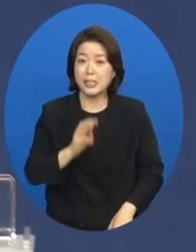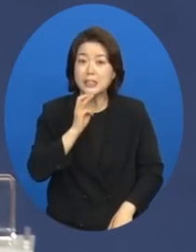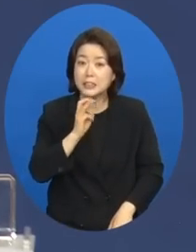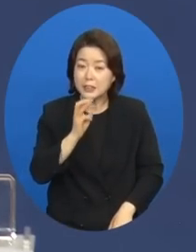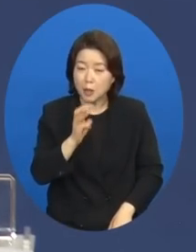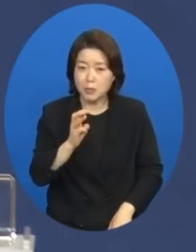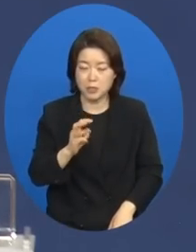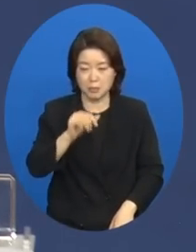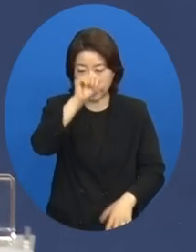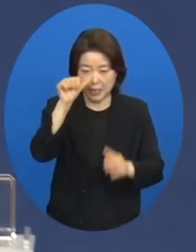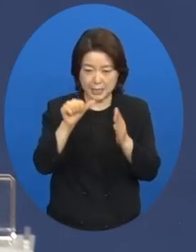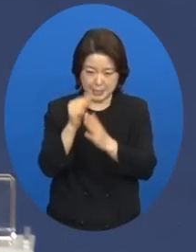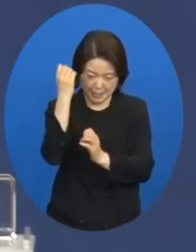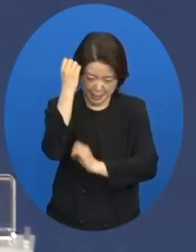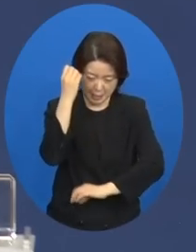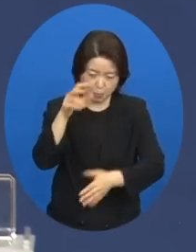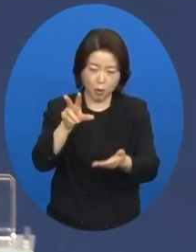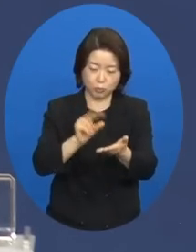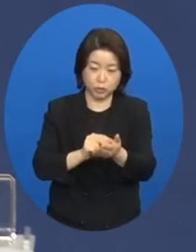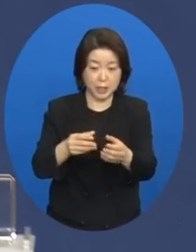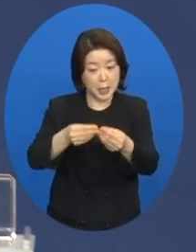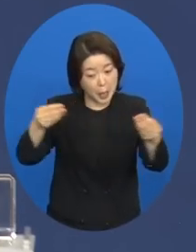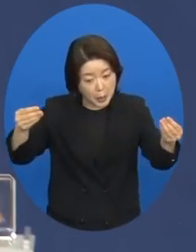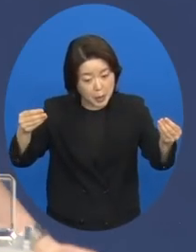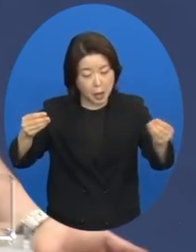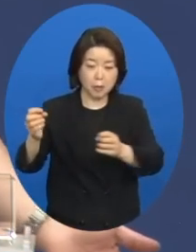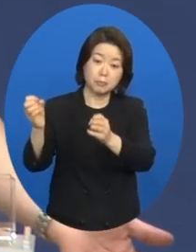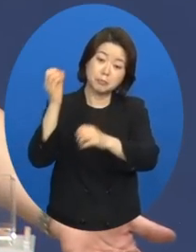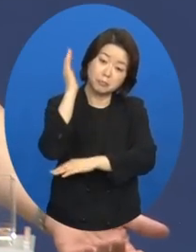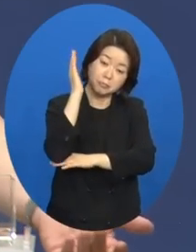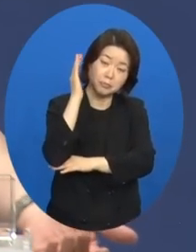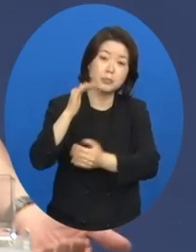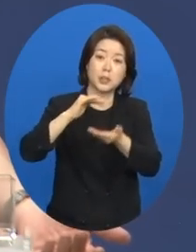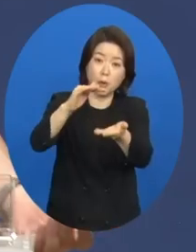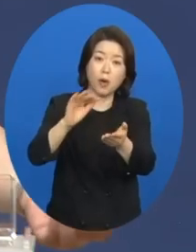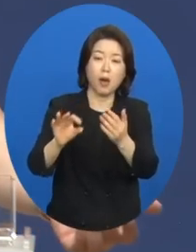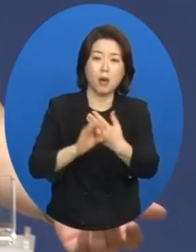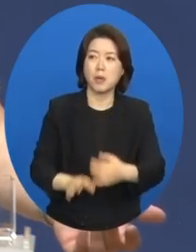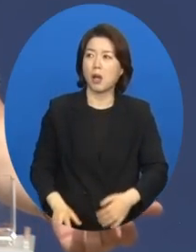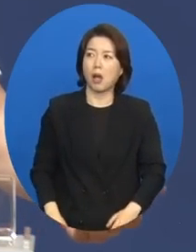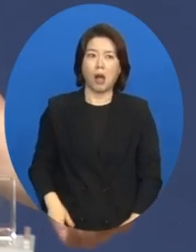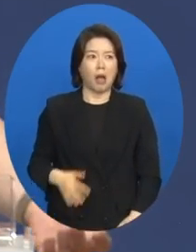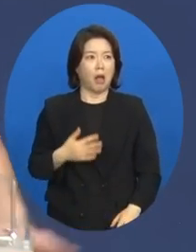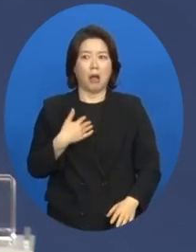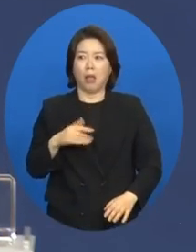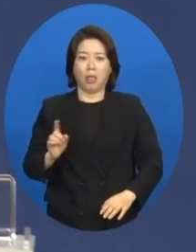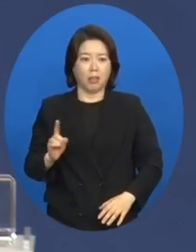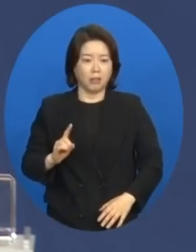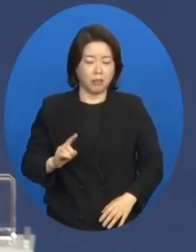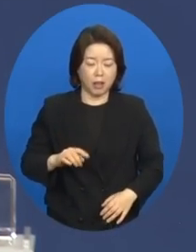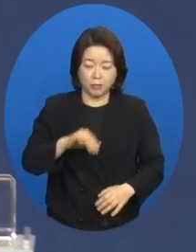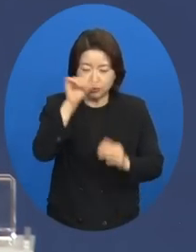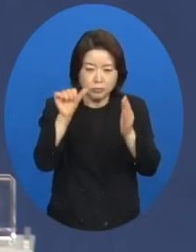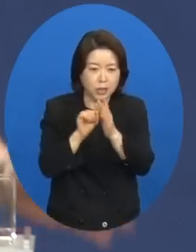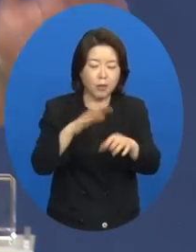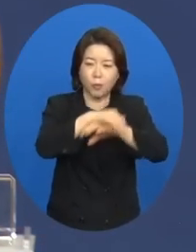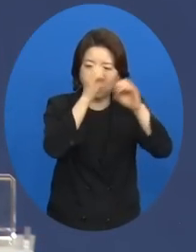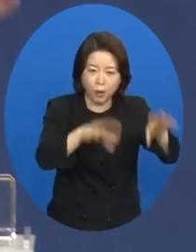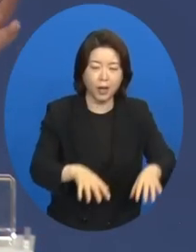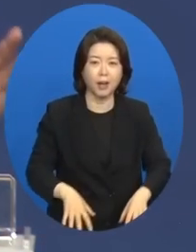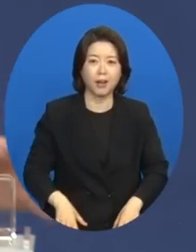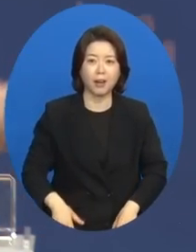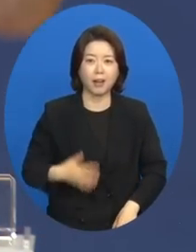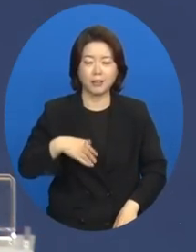인생 본질에 대해서 얘기하면요. 다들 나 이거 괜히 살았네 뭐 이런 생각이 들 정도로 아주